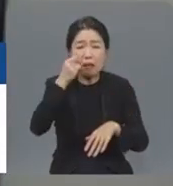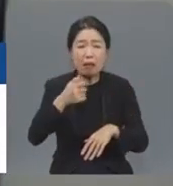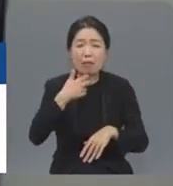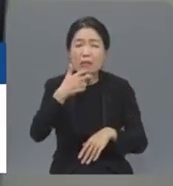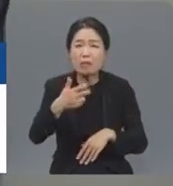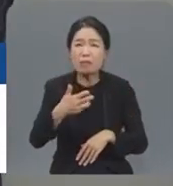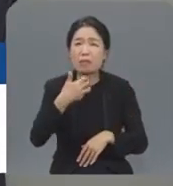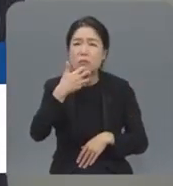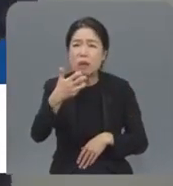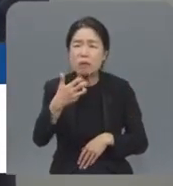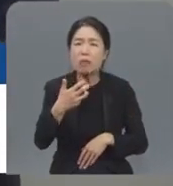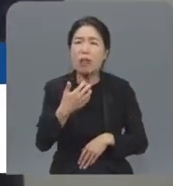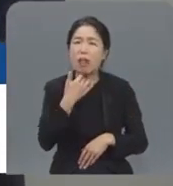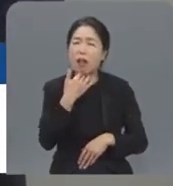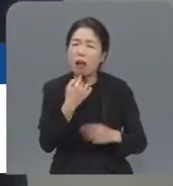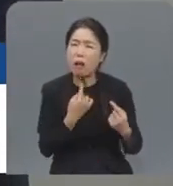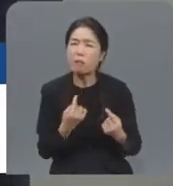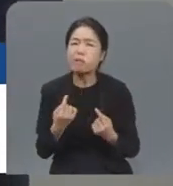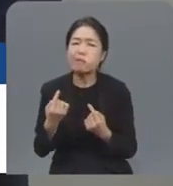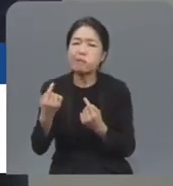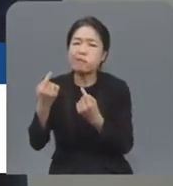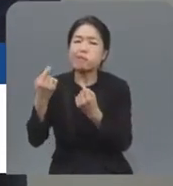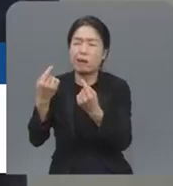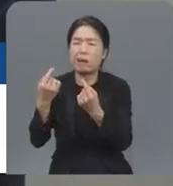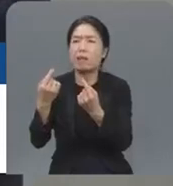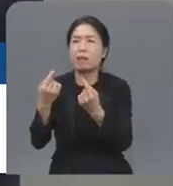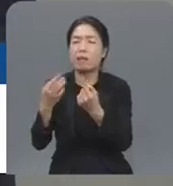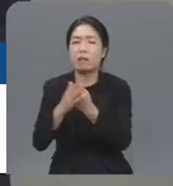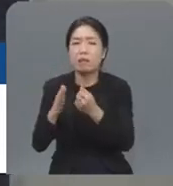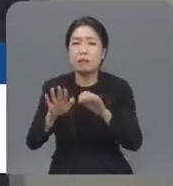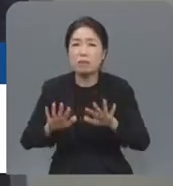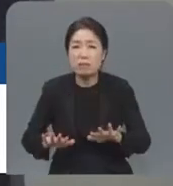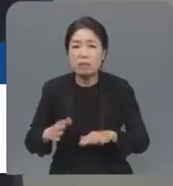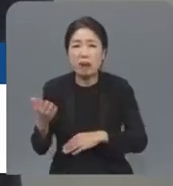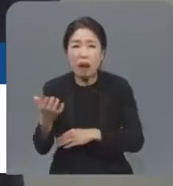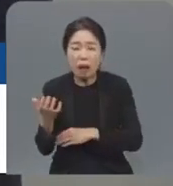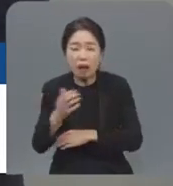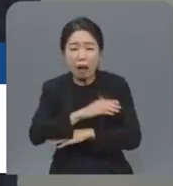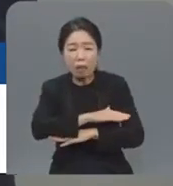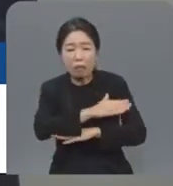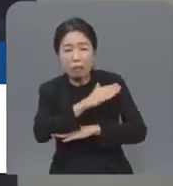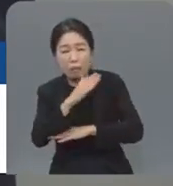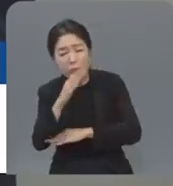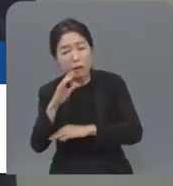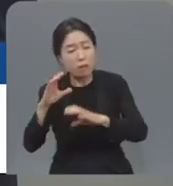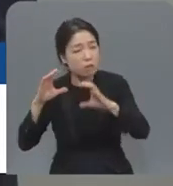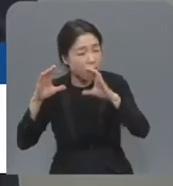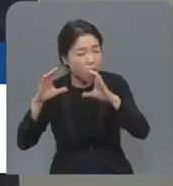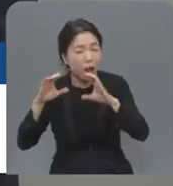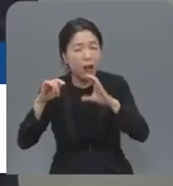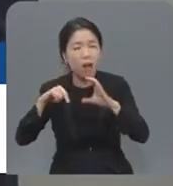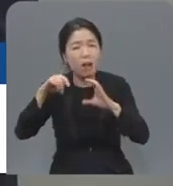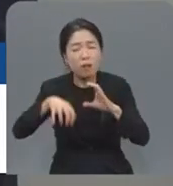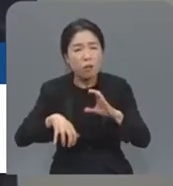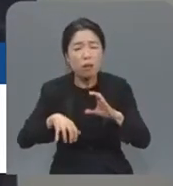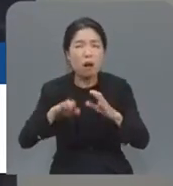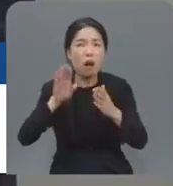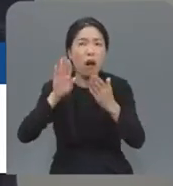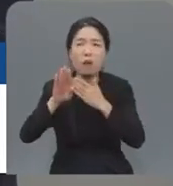7이고 이제 80 안 힐 정도로 되셔서이 아픈 기억을 듣는 자리도